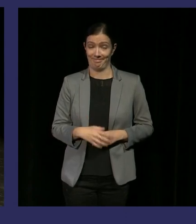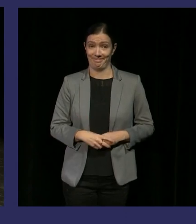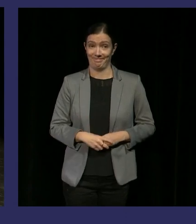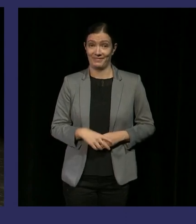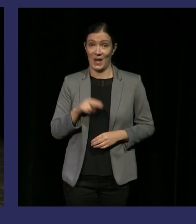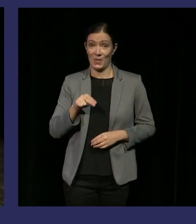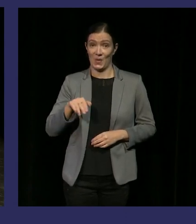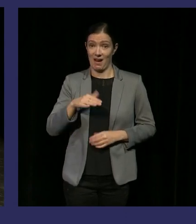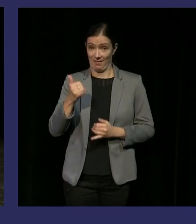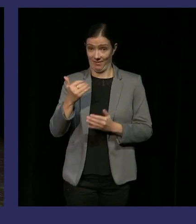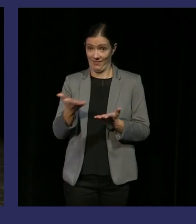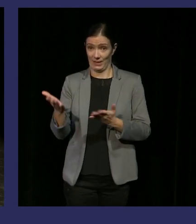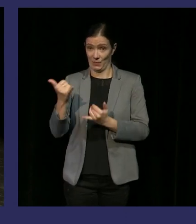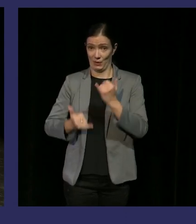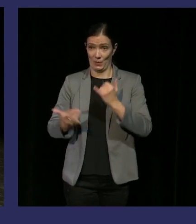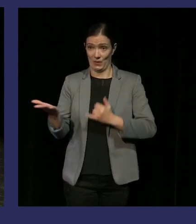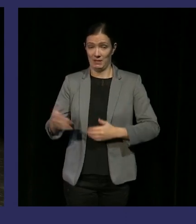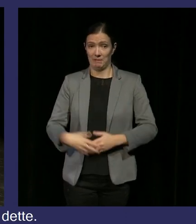Nådeland for å avslutte.